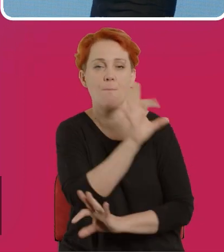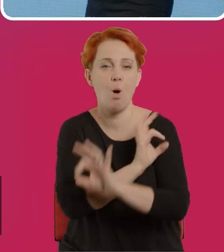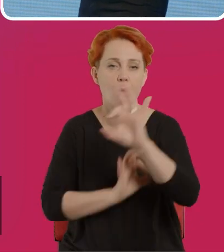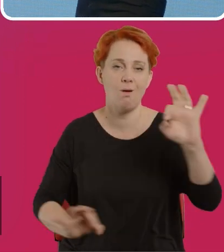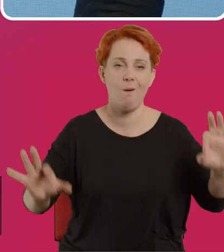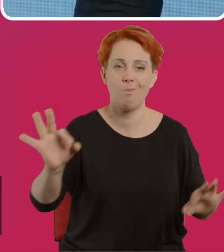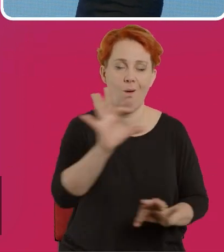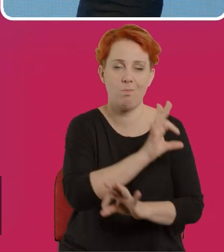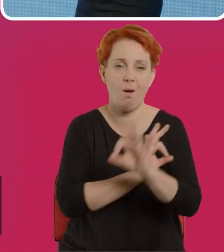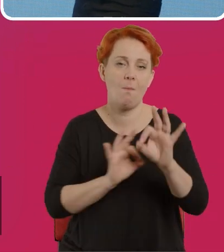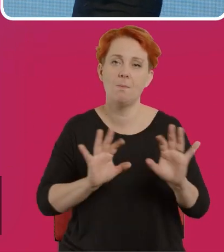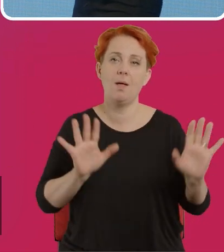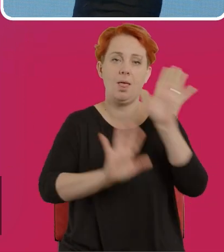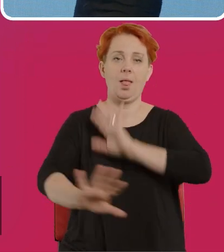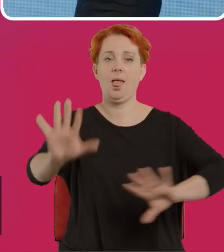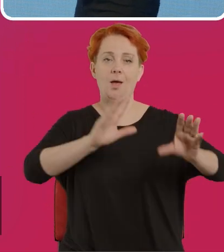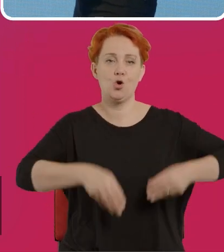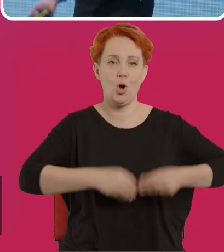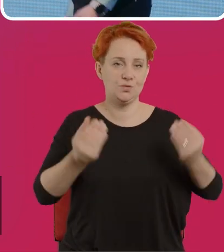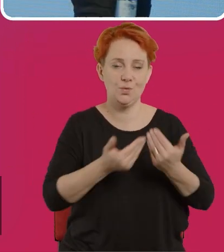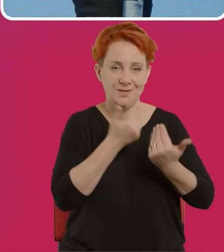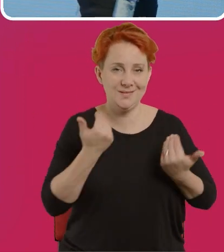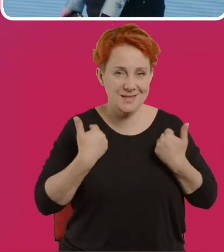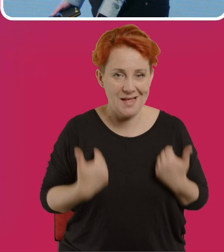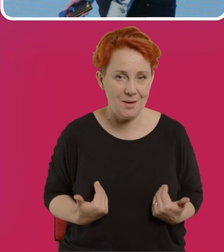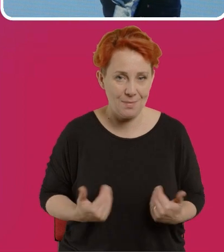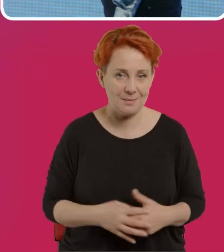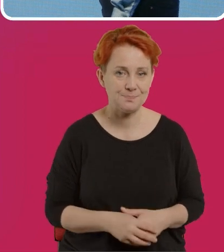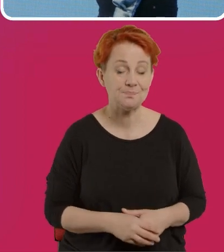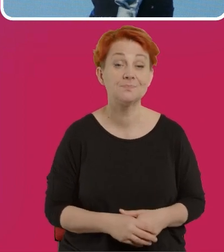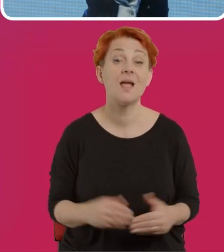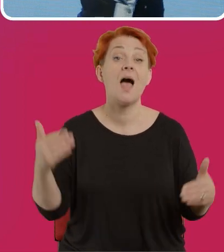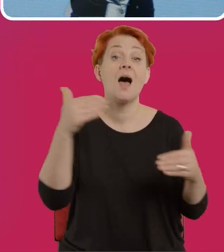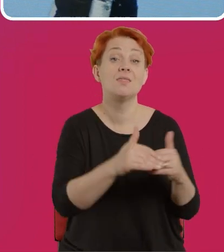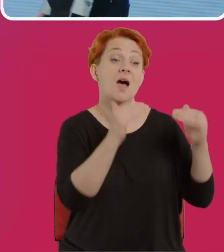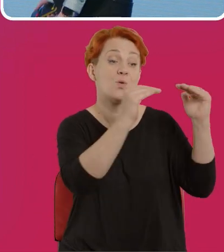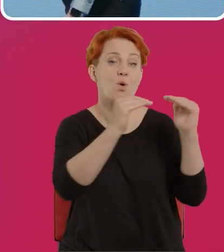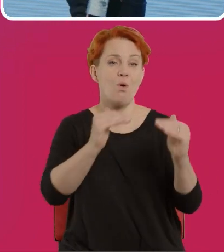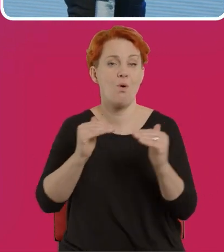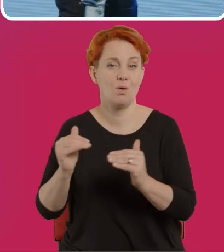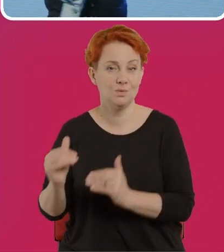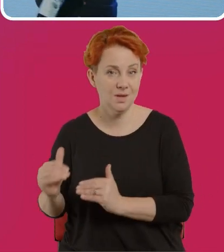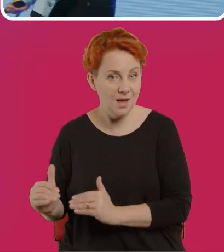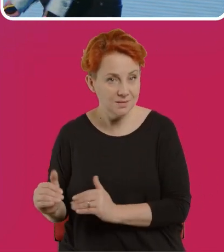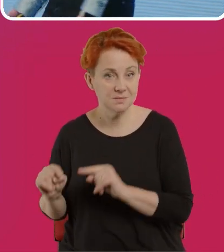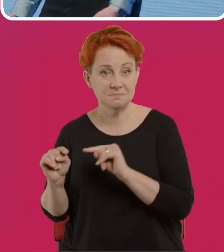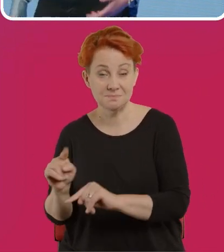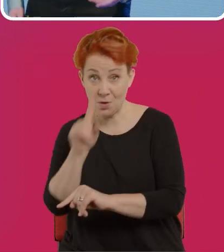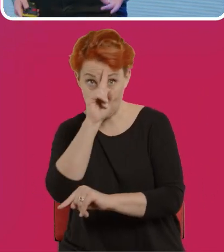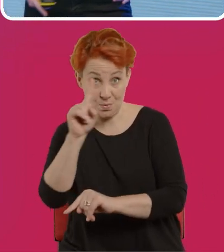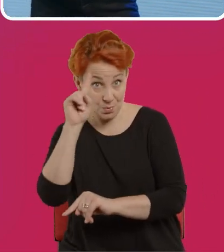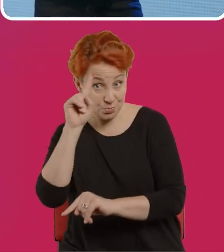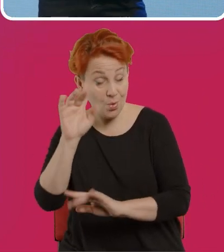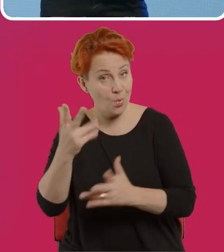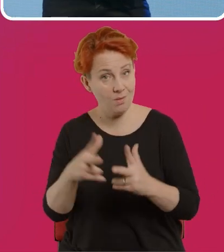stanie znaleźć, byle tylko nie rozwijać się, nie poświęcać tego czasu na siebie. I na koniec ludzie, zadaję tu takie pytanie, czy w dobie